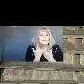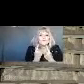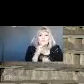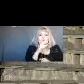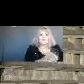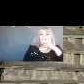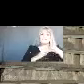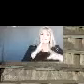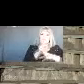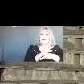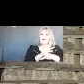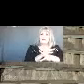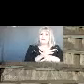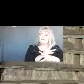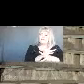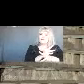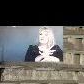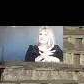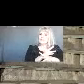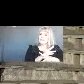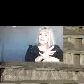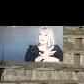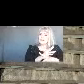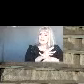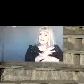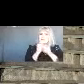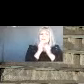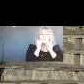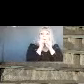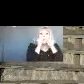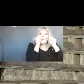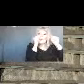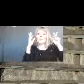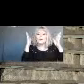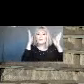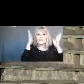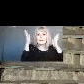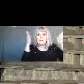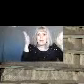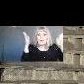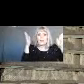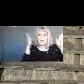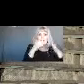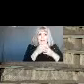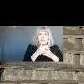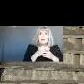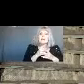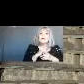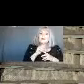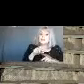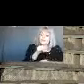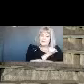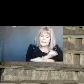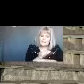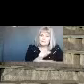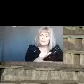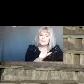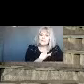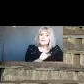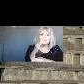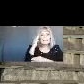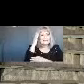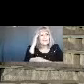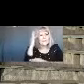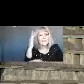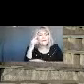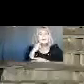wat hy wil doen in die wereld. En ek wil jou nooi om hierdie week te dink oor bekering en jou